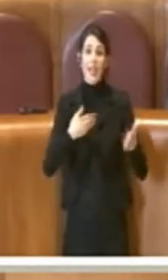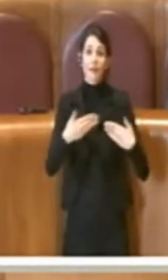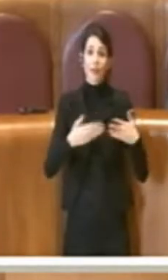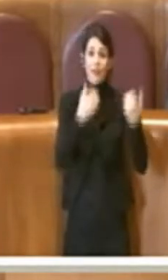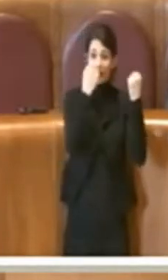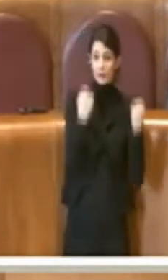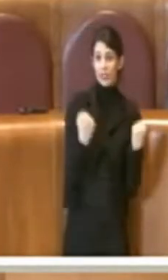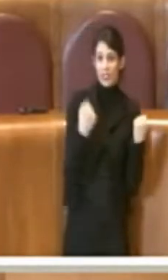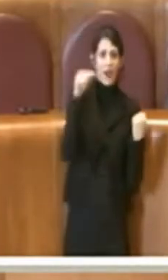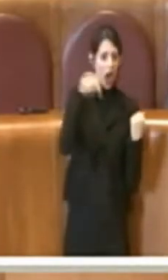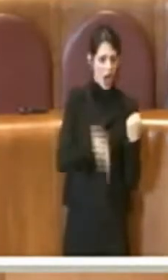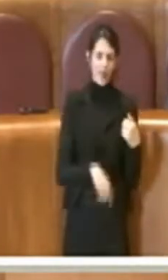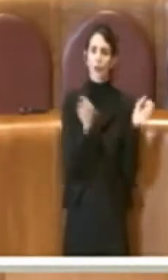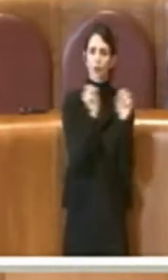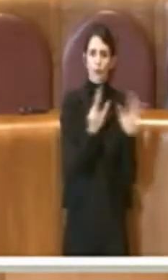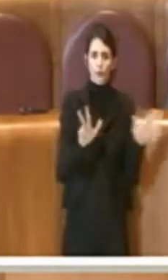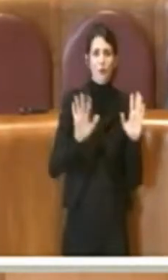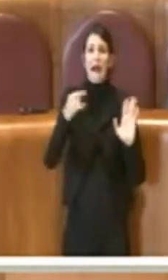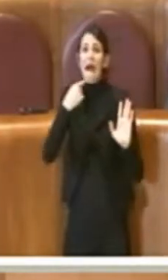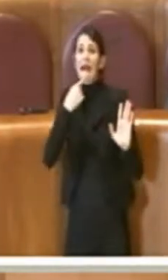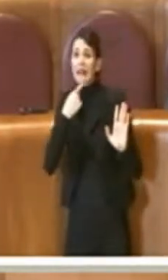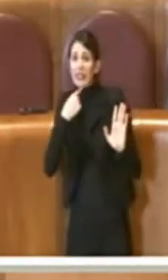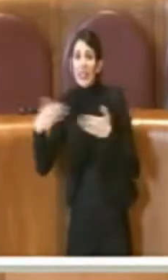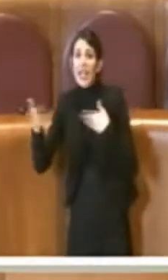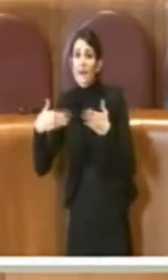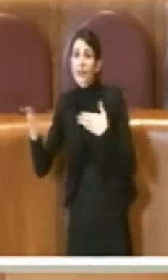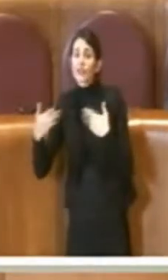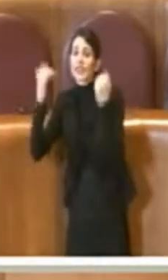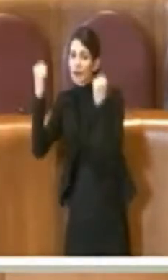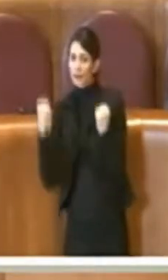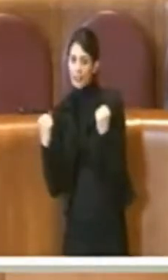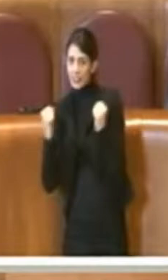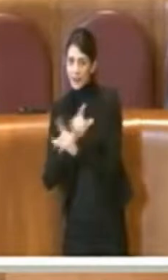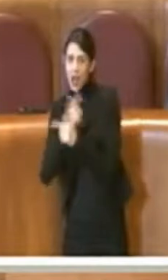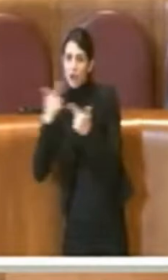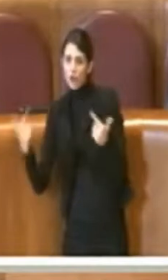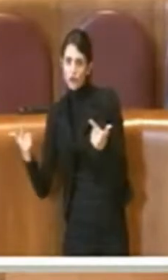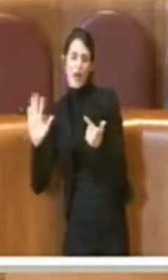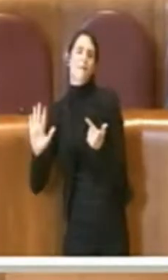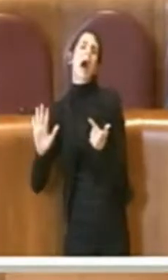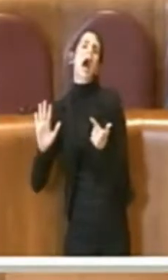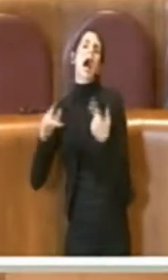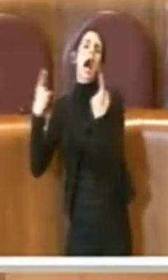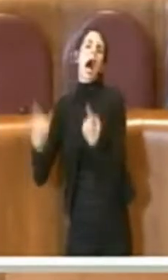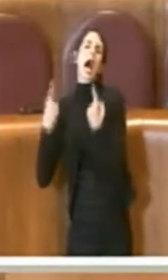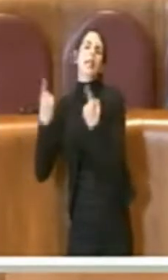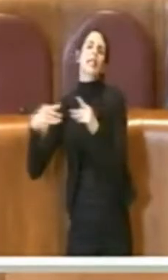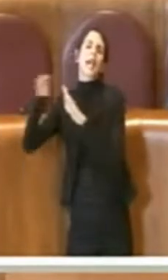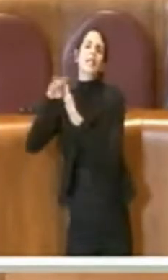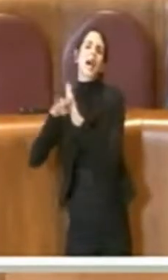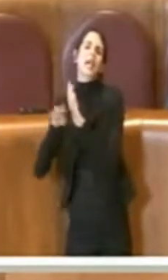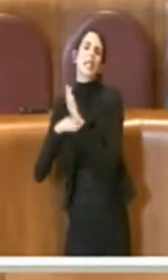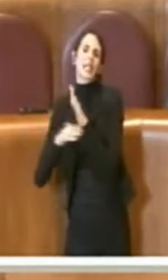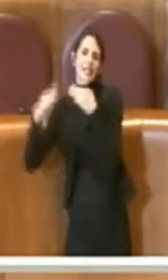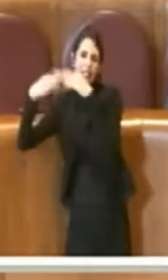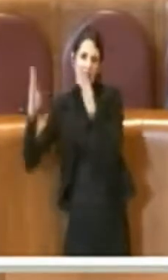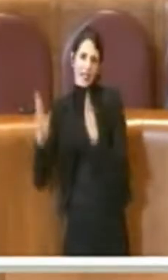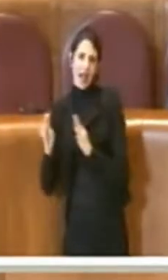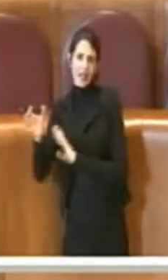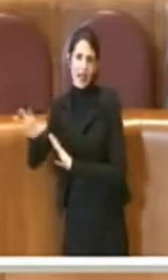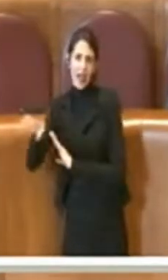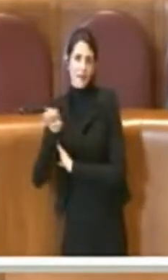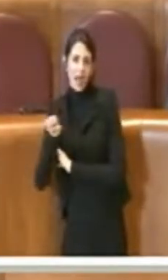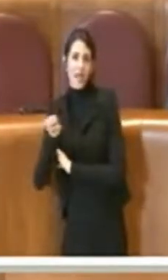adesso non è più in emergenza abitativa, chi non era in emergenza abitativa ma è in lista d'attesa per l'assegnazione della casa, adesso probabilmente si troverà in una